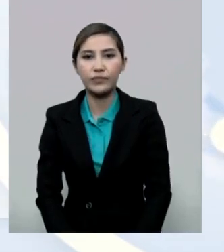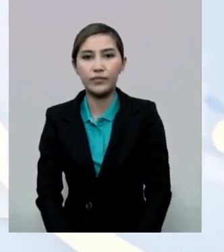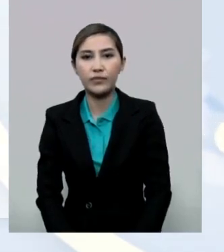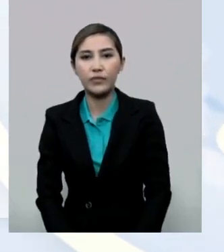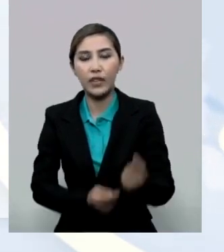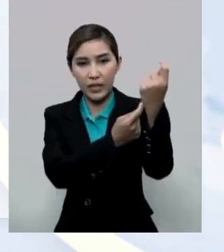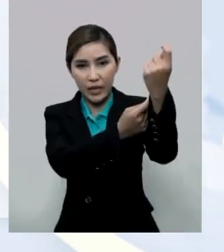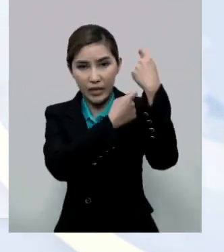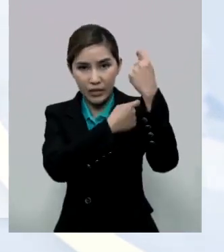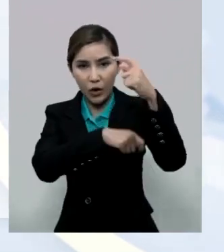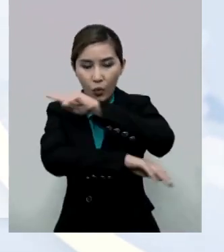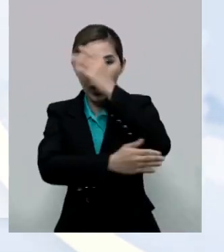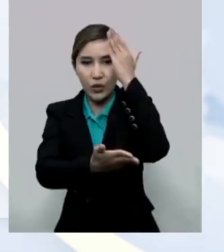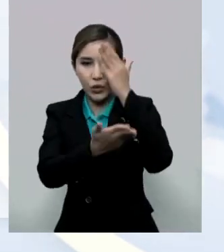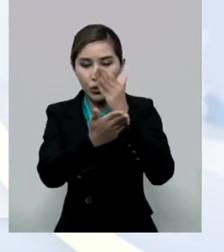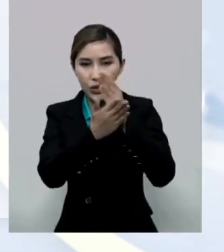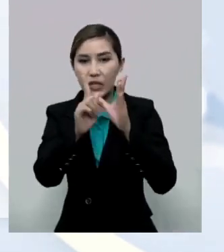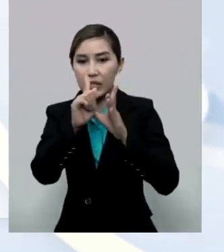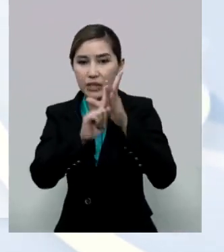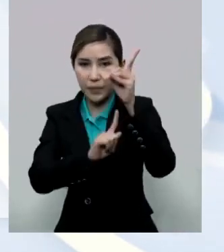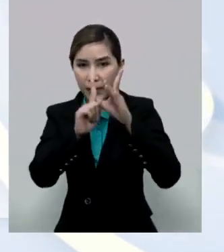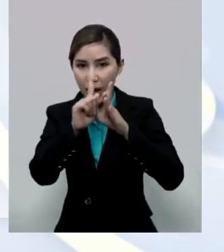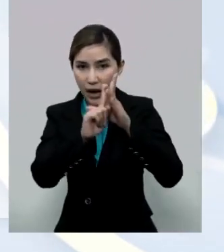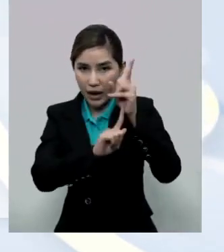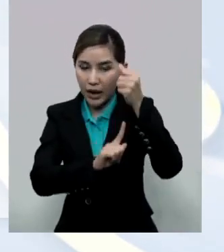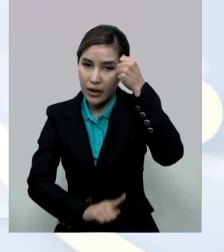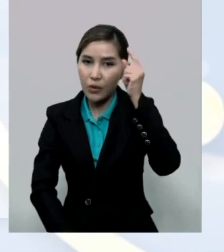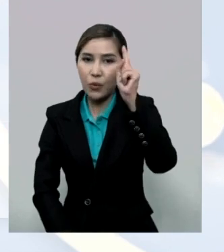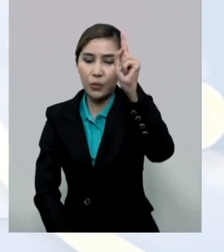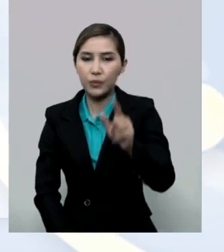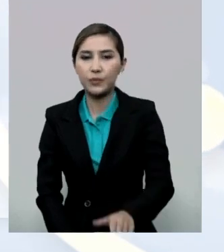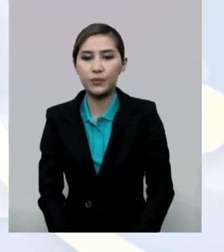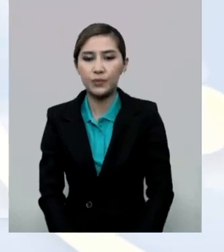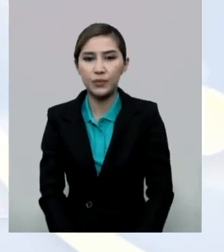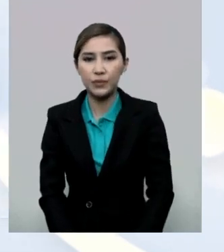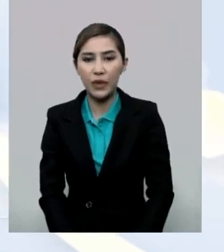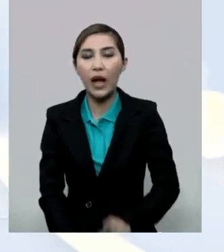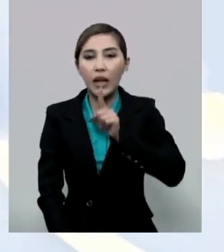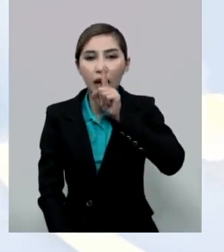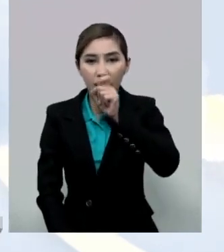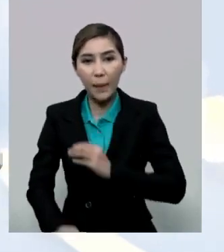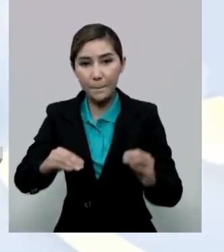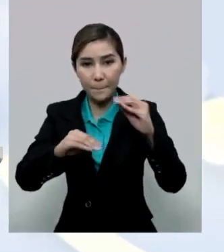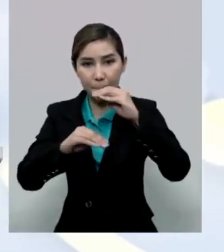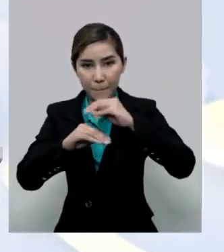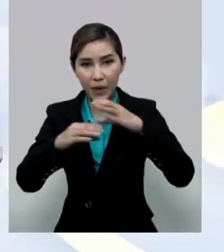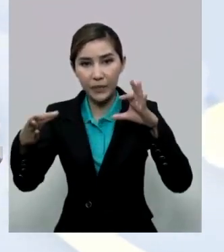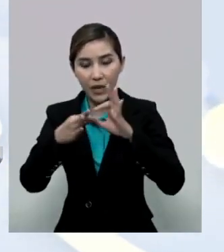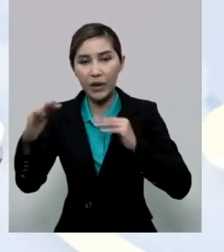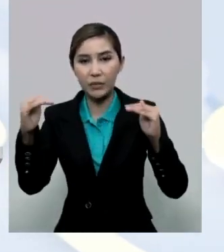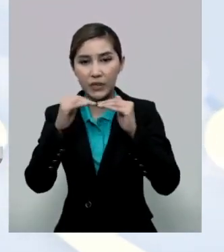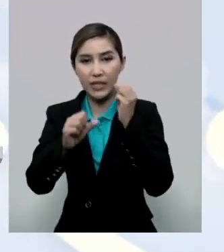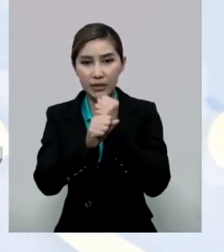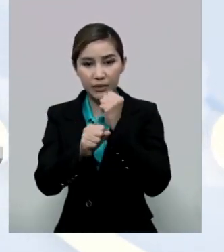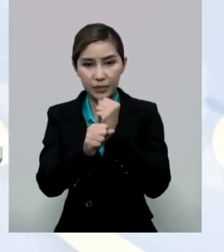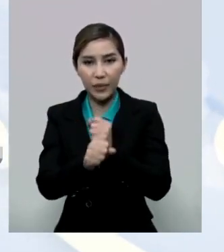ค่ะและนายจ้างจะต้องจัดให้มีวันหยุดประจำสัปดาห์ไม่น้อยกว่าสัปดาห์ละ1วันหากต้องการสอบถามข้อมูลเพิ่ม